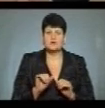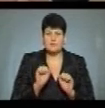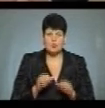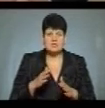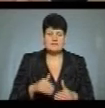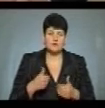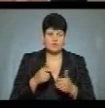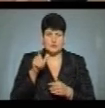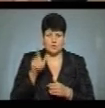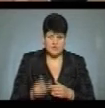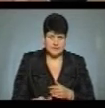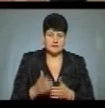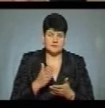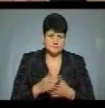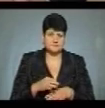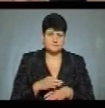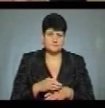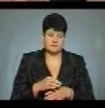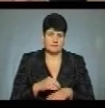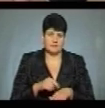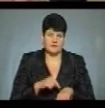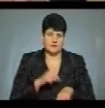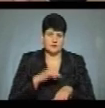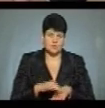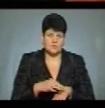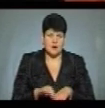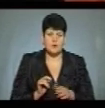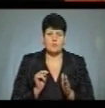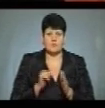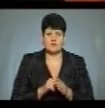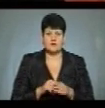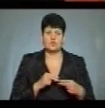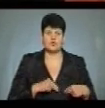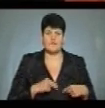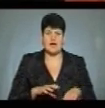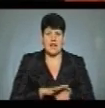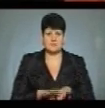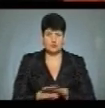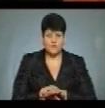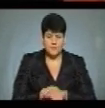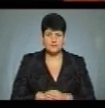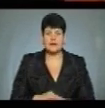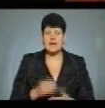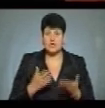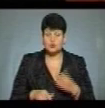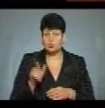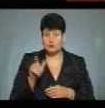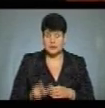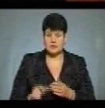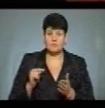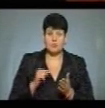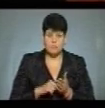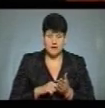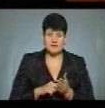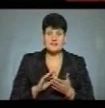звернутися людина, яка зазнала насильства, потрапивши у трудове рабство. Зазвичай, якщо людина побувала в ситуації